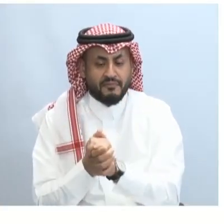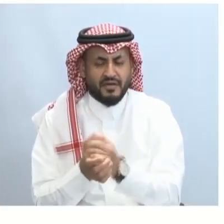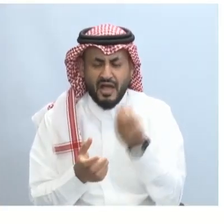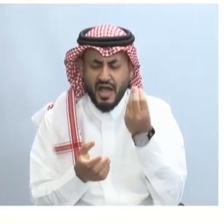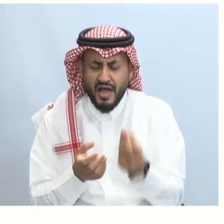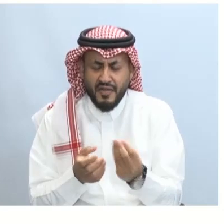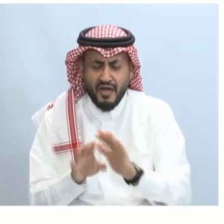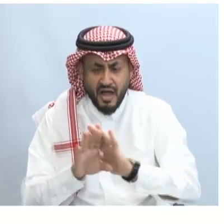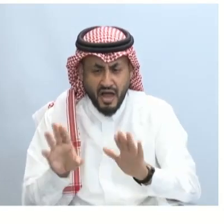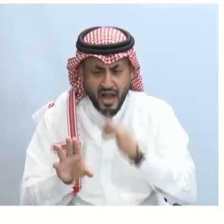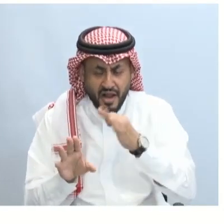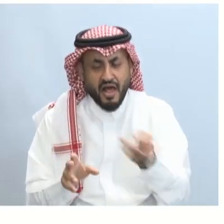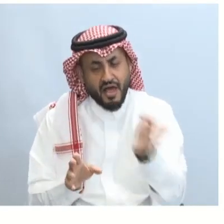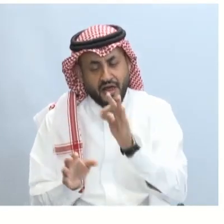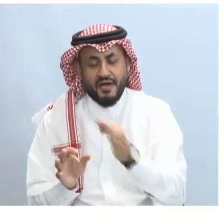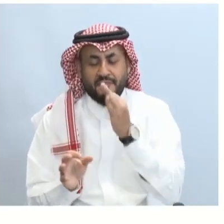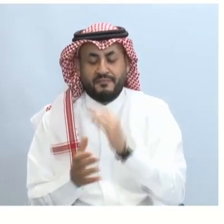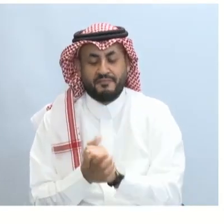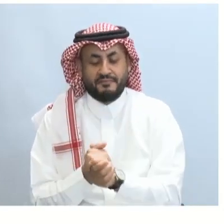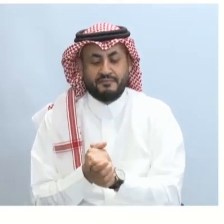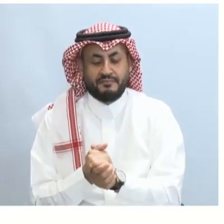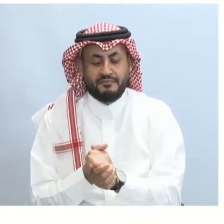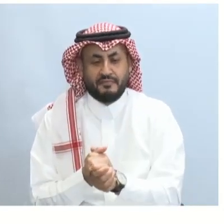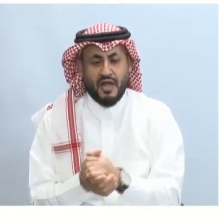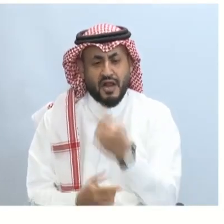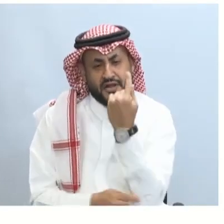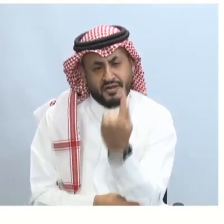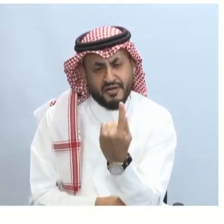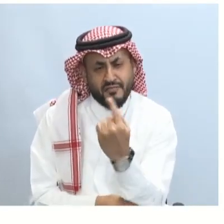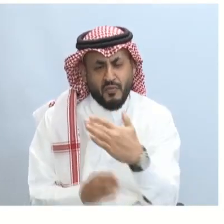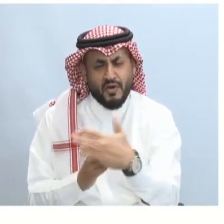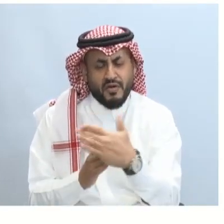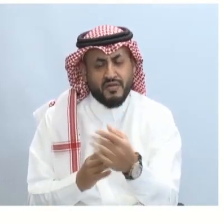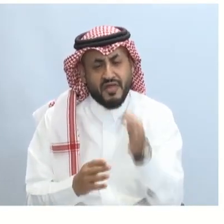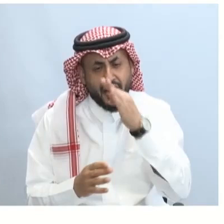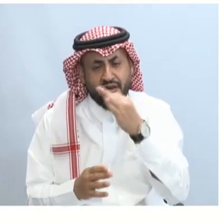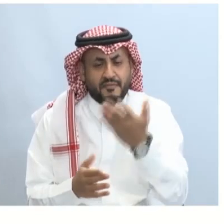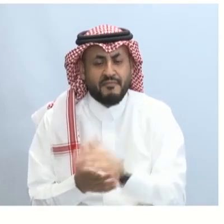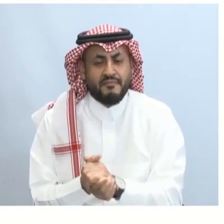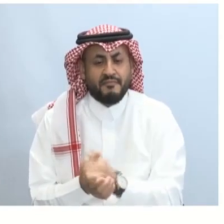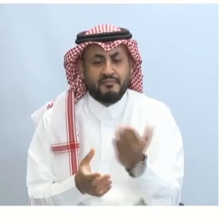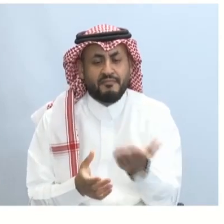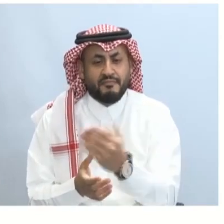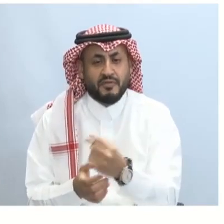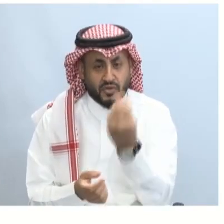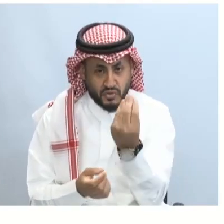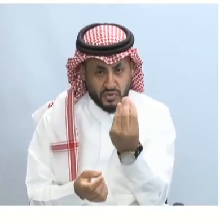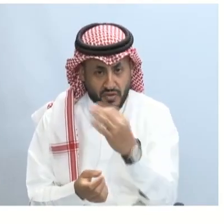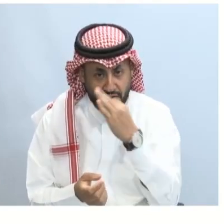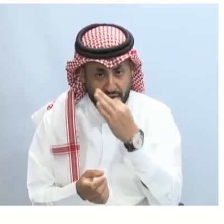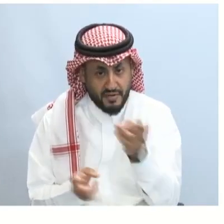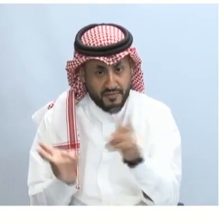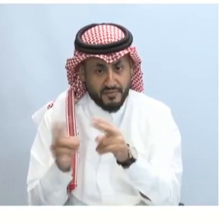انتظر حتى يفرغ من حديثه ثم تكلم او استاذنه في قطع كلامه ثم اتحدث اقول لو سمحت انتظر عندي